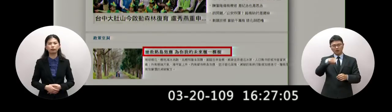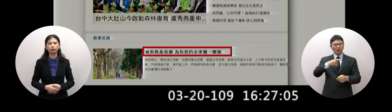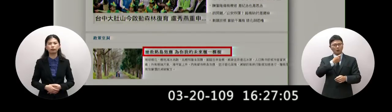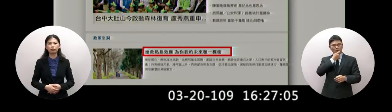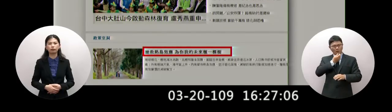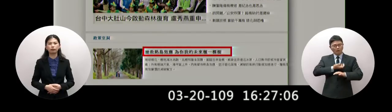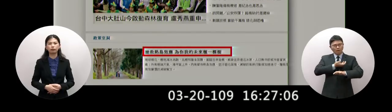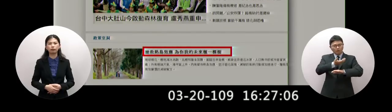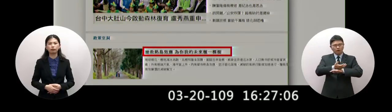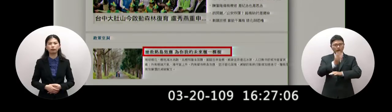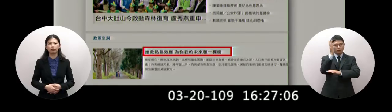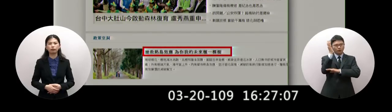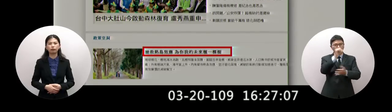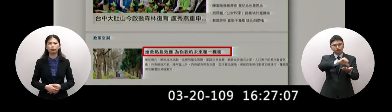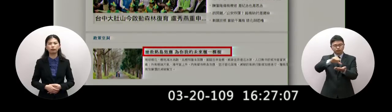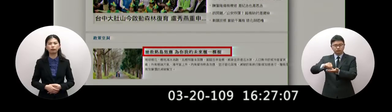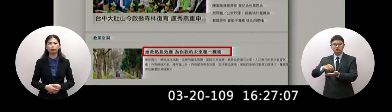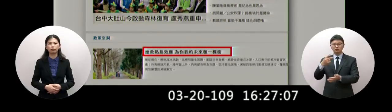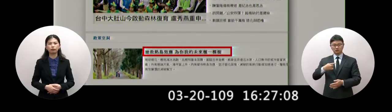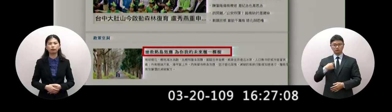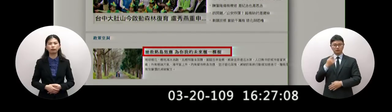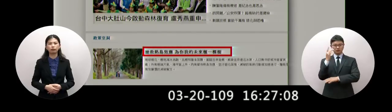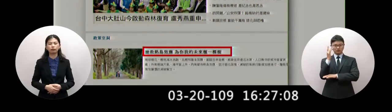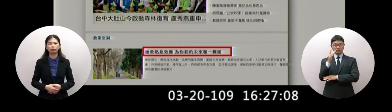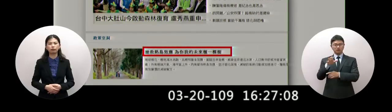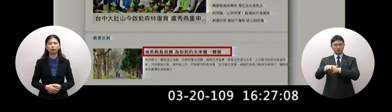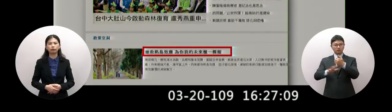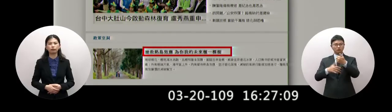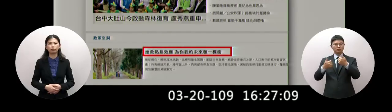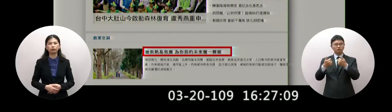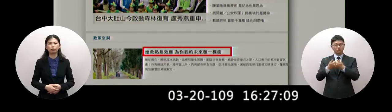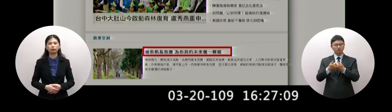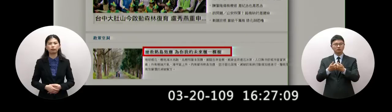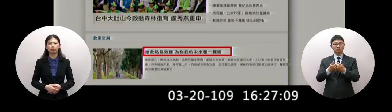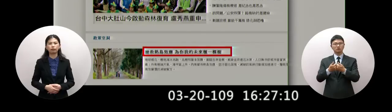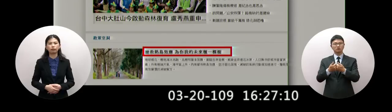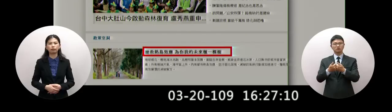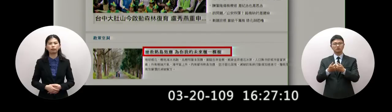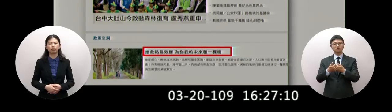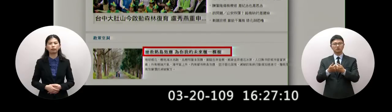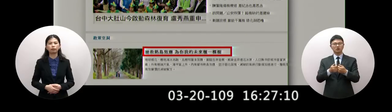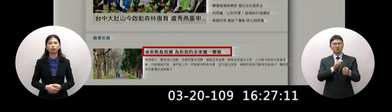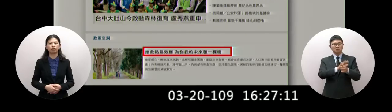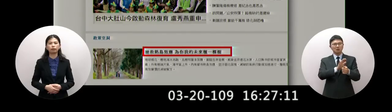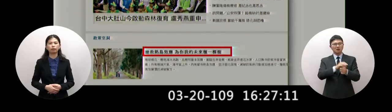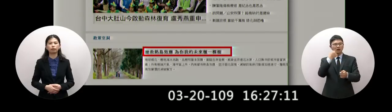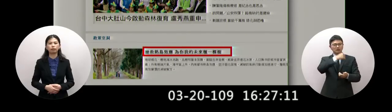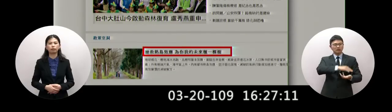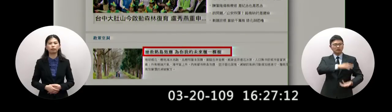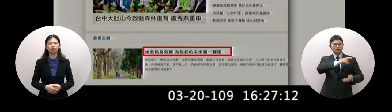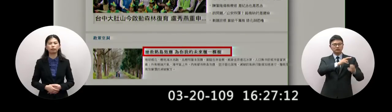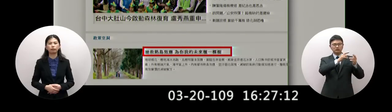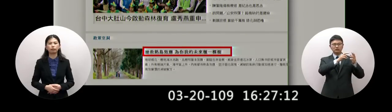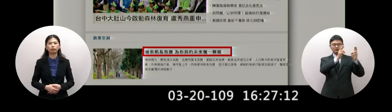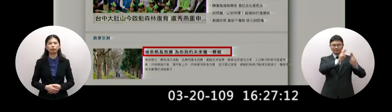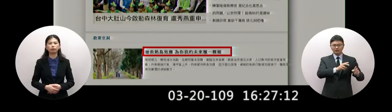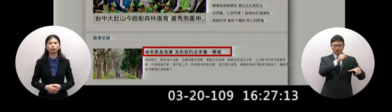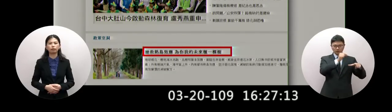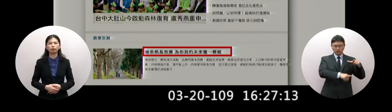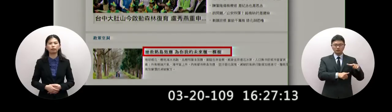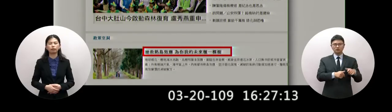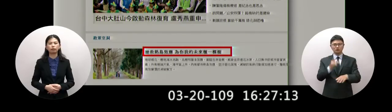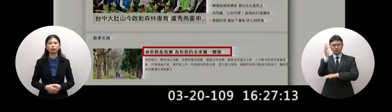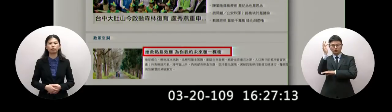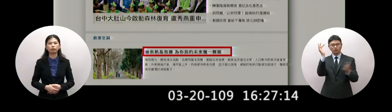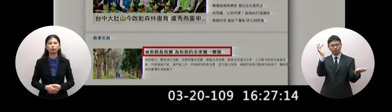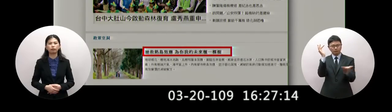悔的种树，而我们的政府，也就是农委会，却要为台积电砍100万棵树。